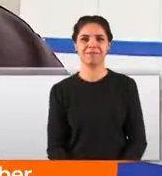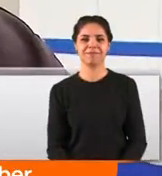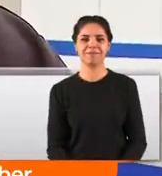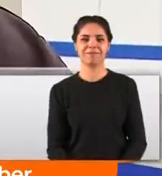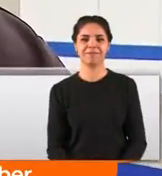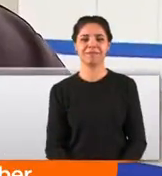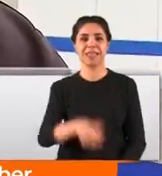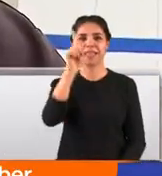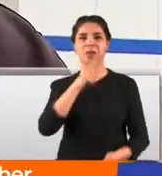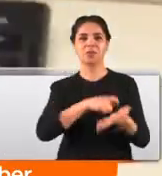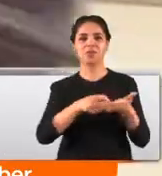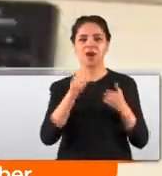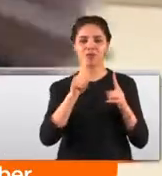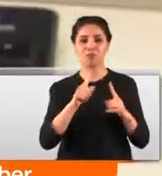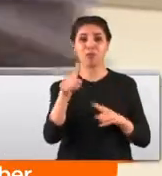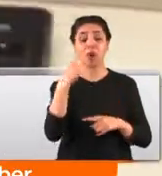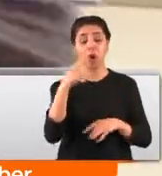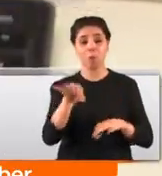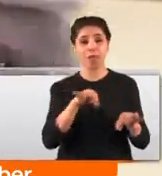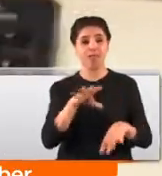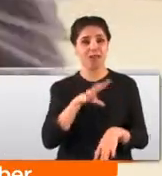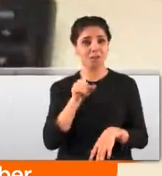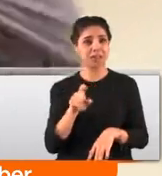Var mı ilk maaşınızda bir planınız?